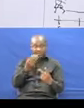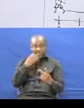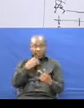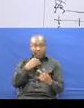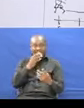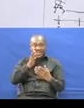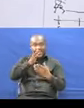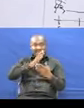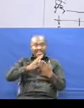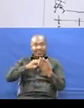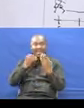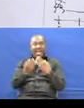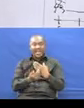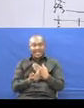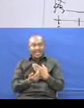walikula